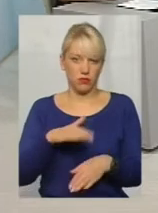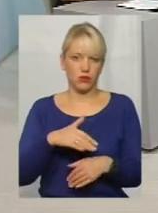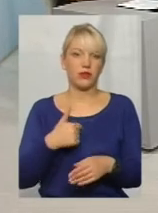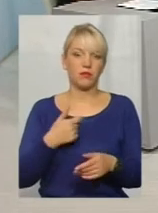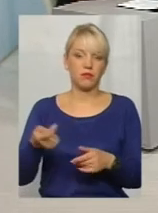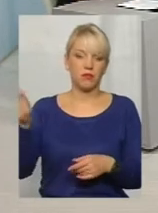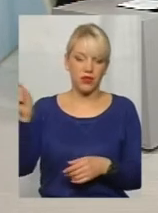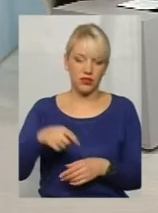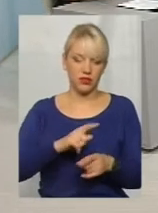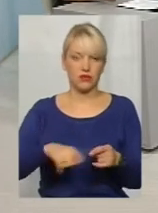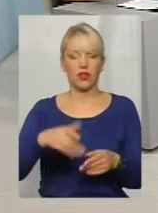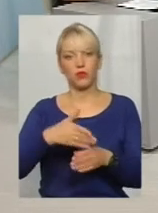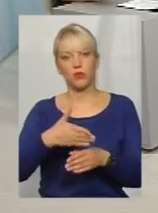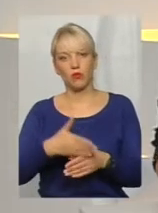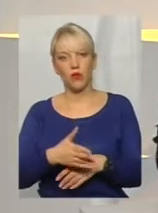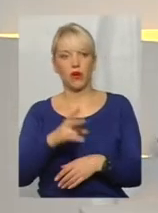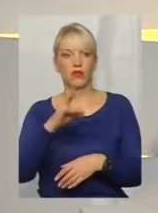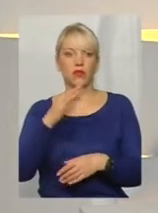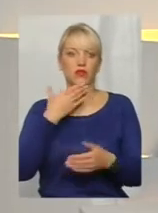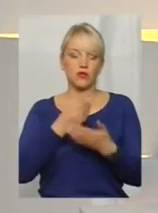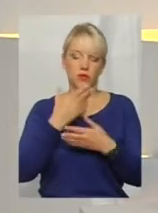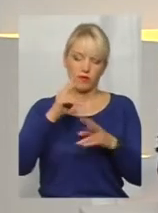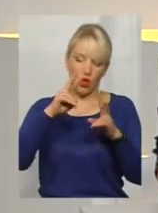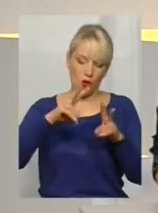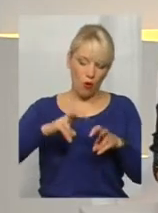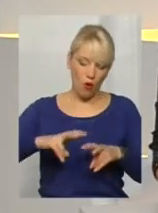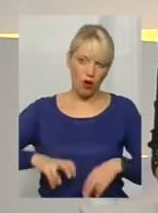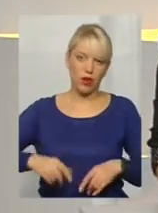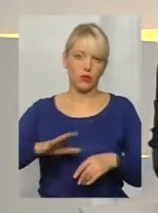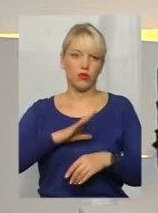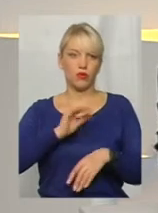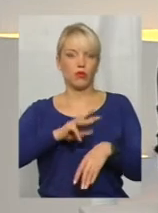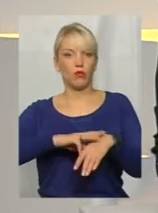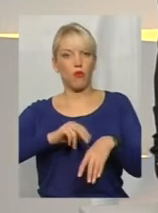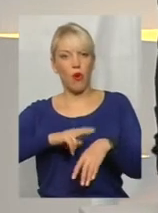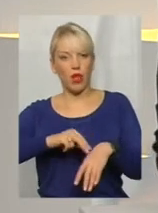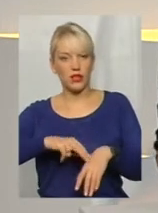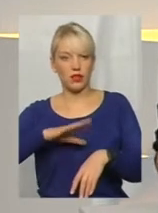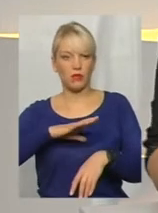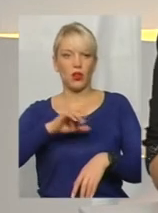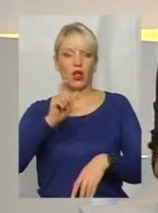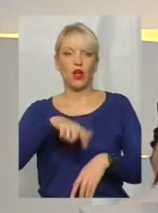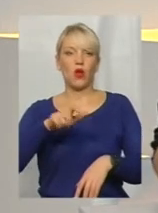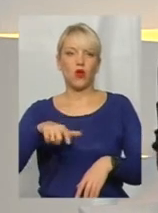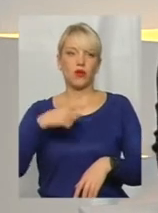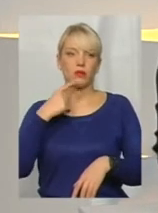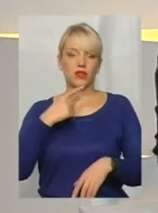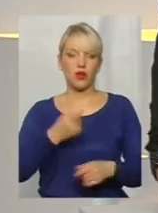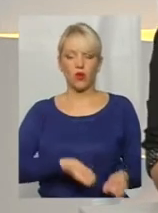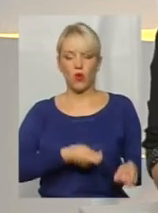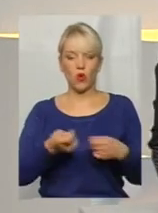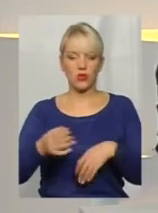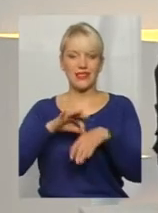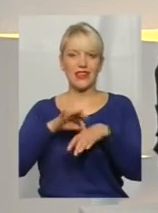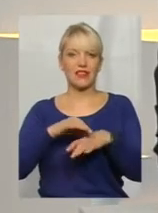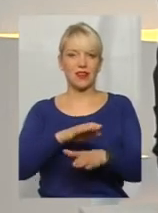приїхала швидка, вона там зробила свій огляд, потім були поліцейські, потім людям сказали там грузіть тіло і везіть в